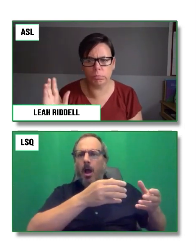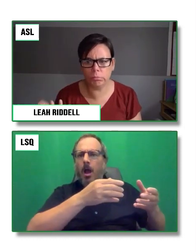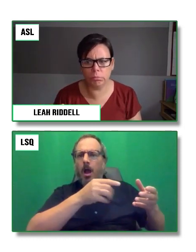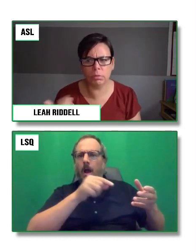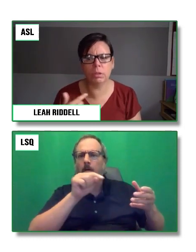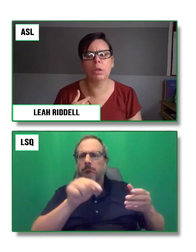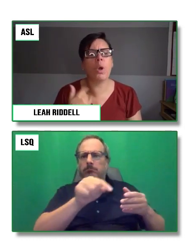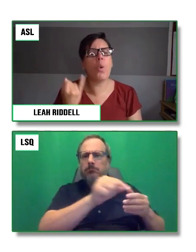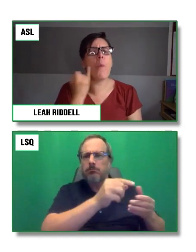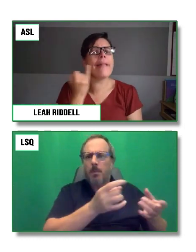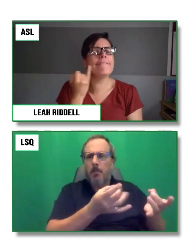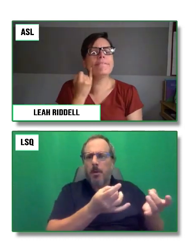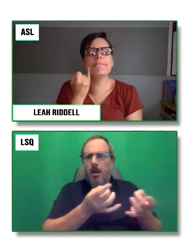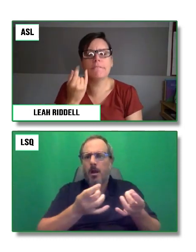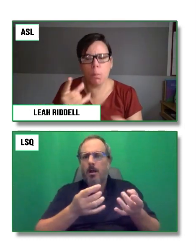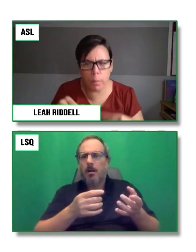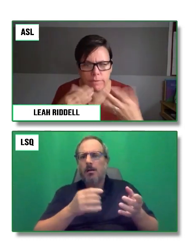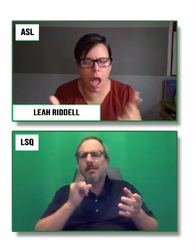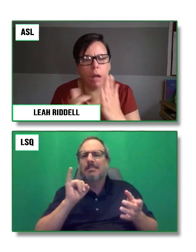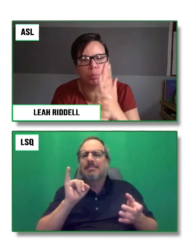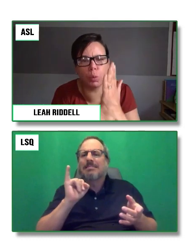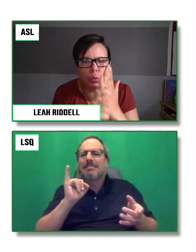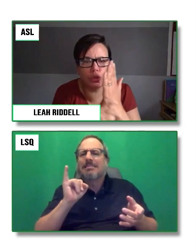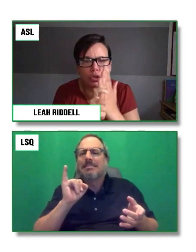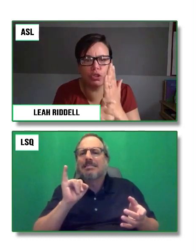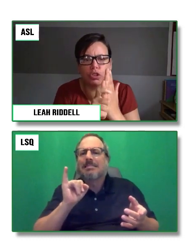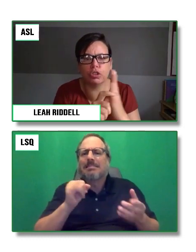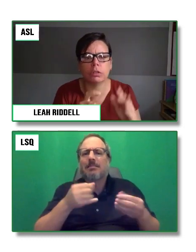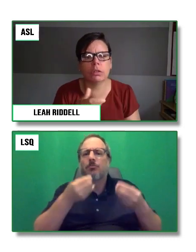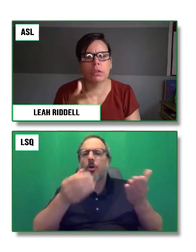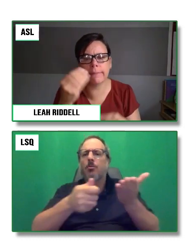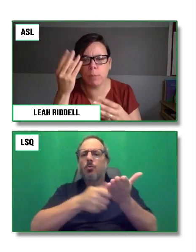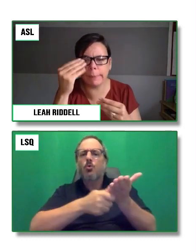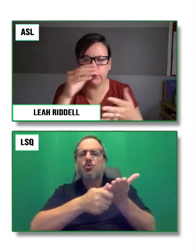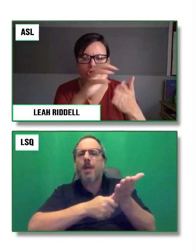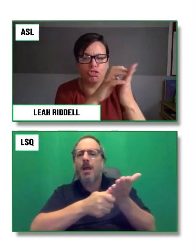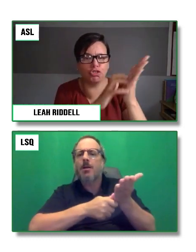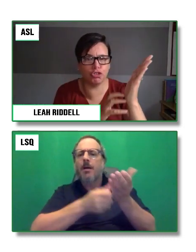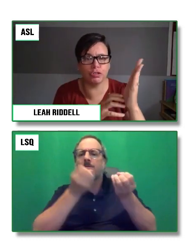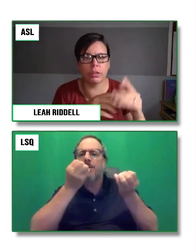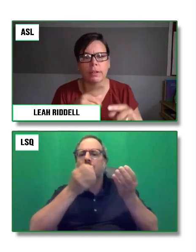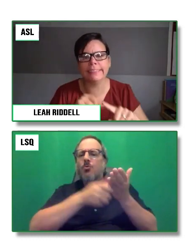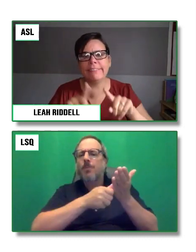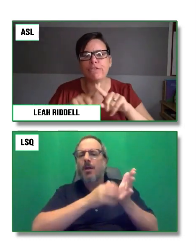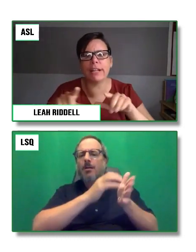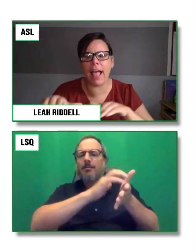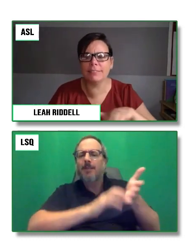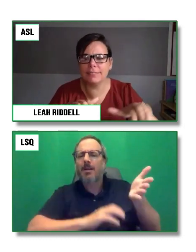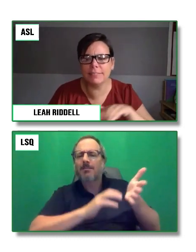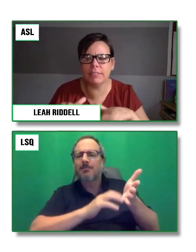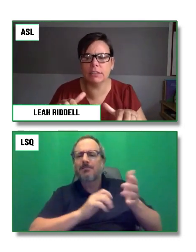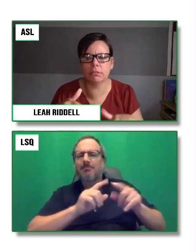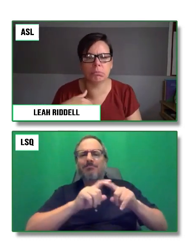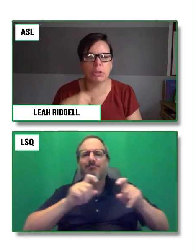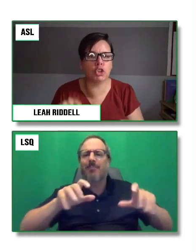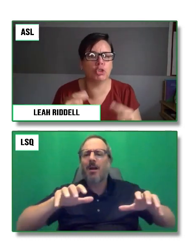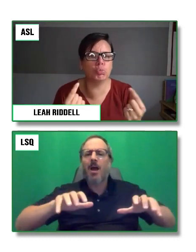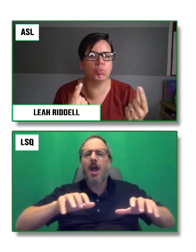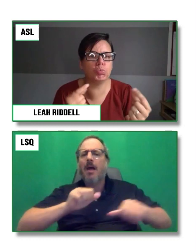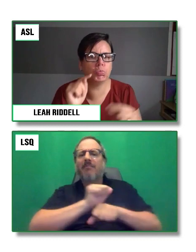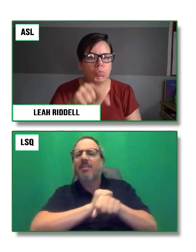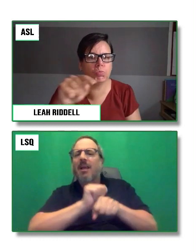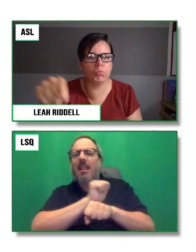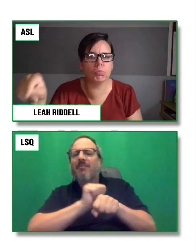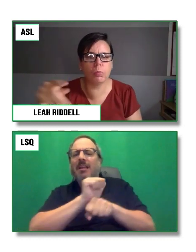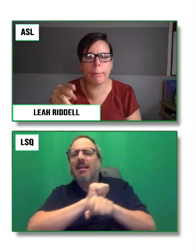autre scénario. On sera un parc national et on ne voit rien de tout ça. Imaginez-vous s'il y avait un dépliant qui